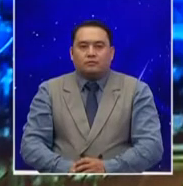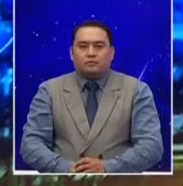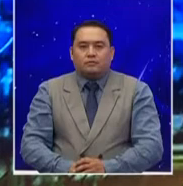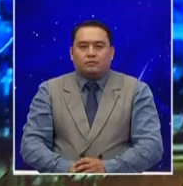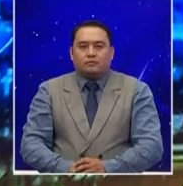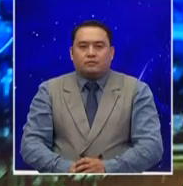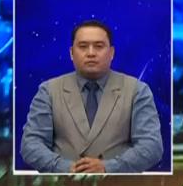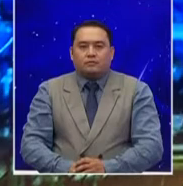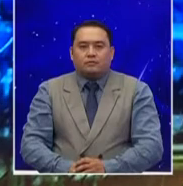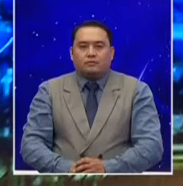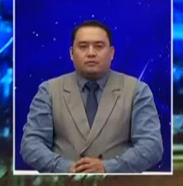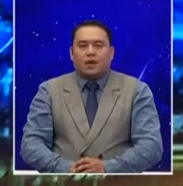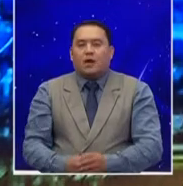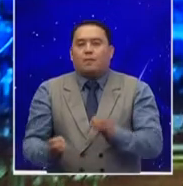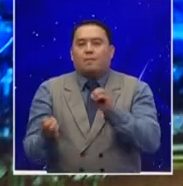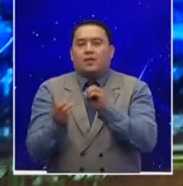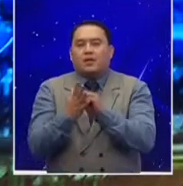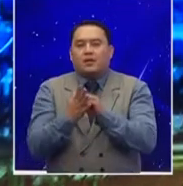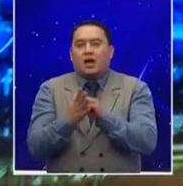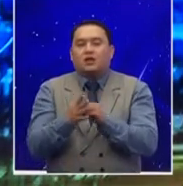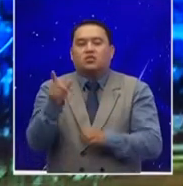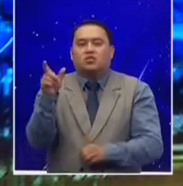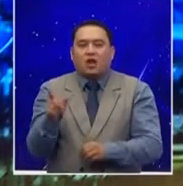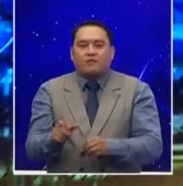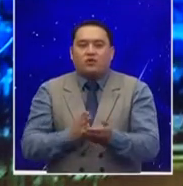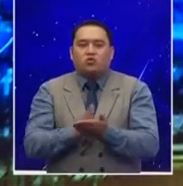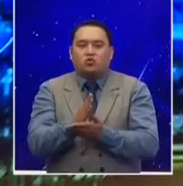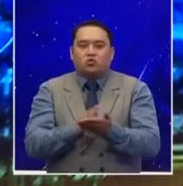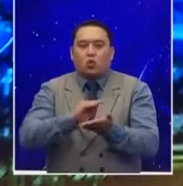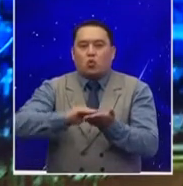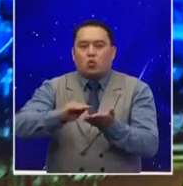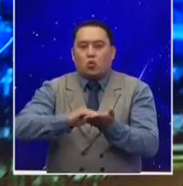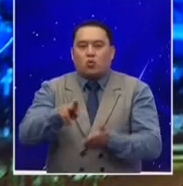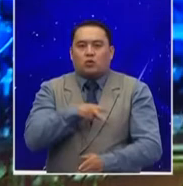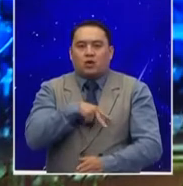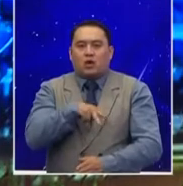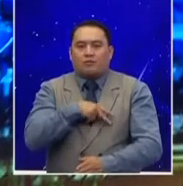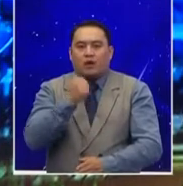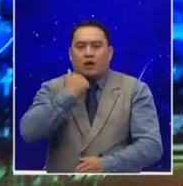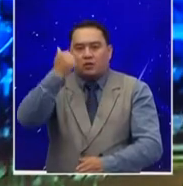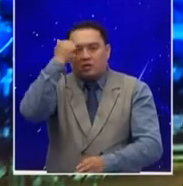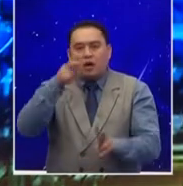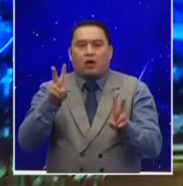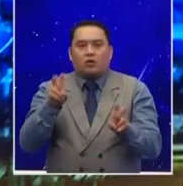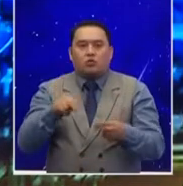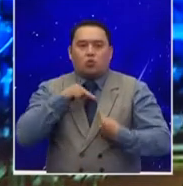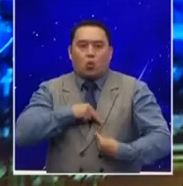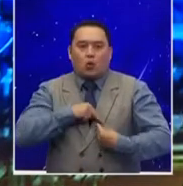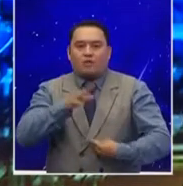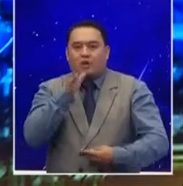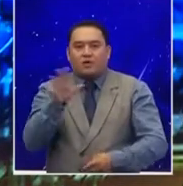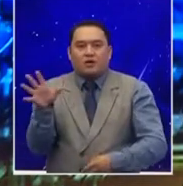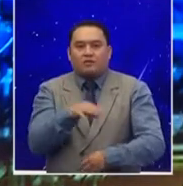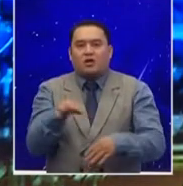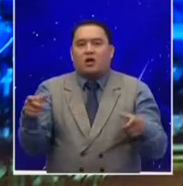Герои нашего времени. 15 работников СМИ Алматинской области наградили медалью «Халык Алгысы». Их самоотверженный труд во время